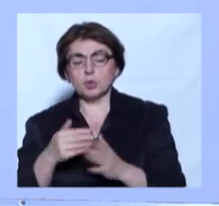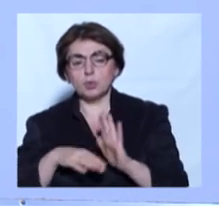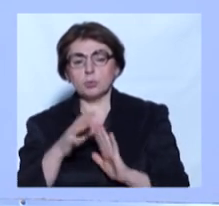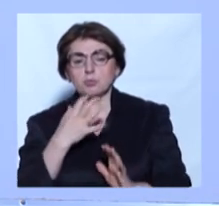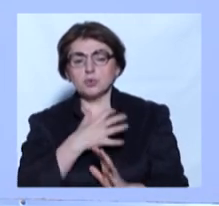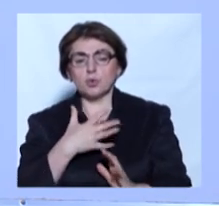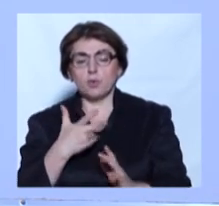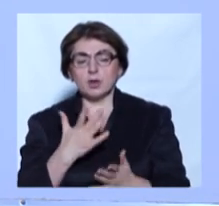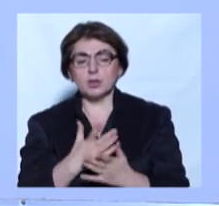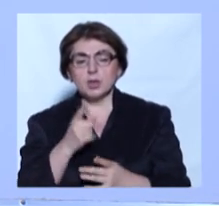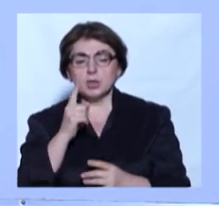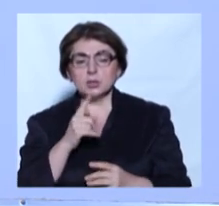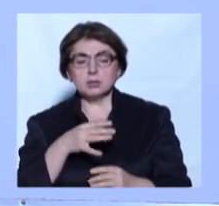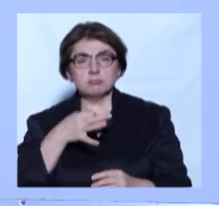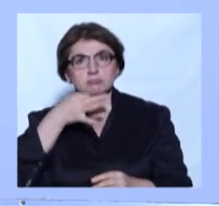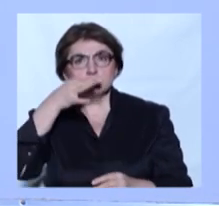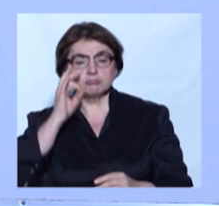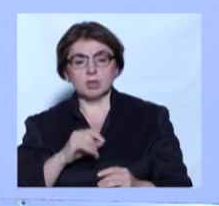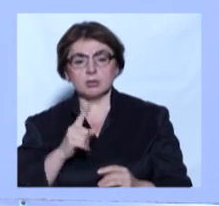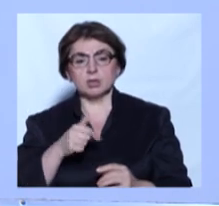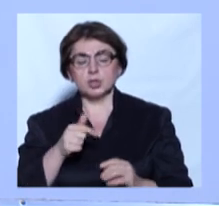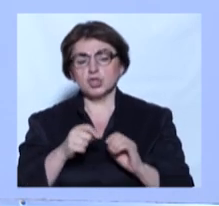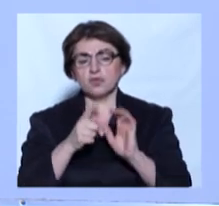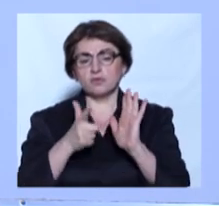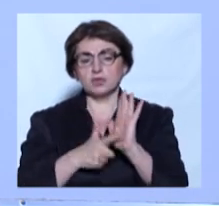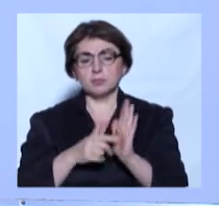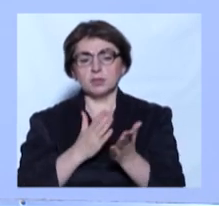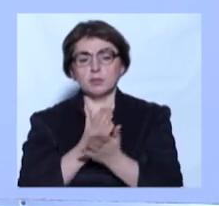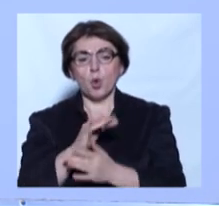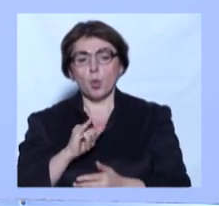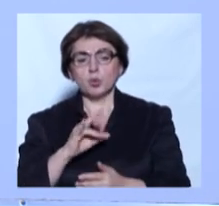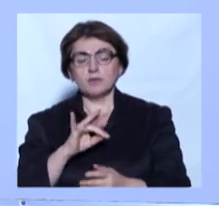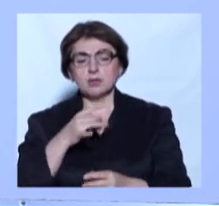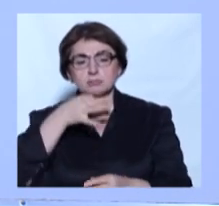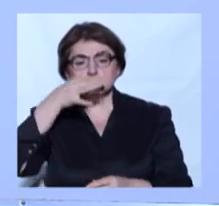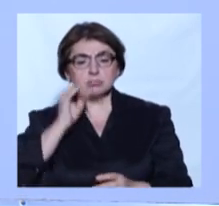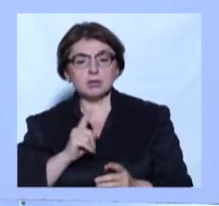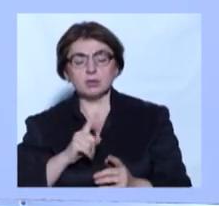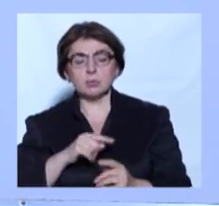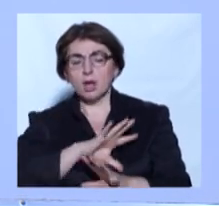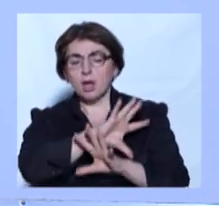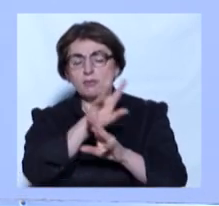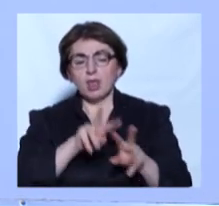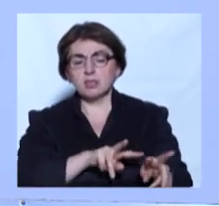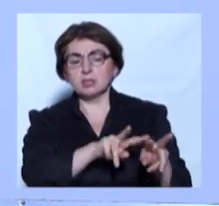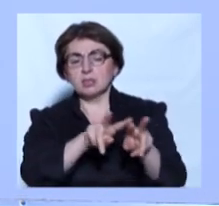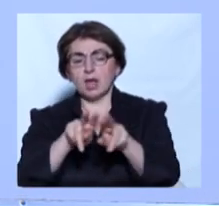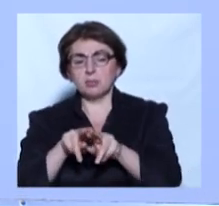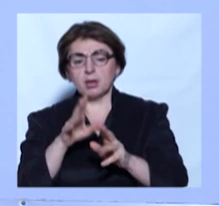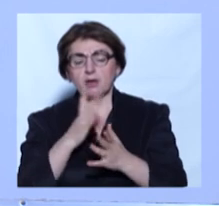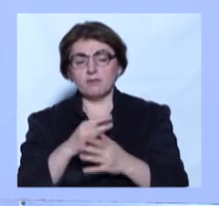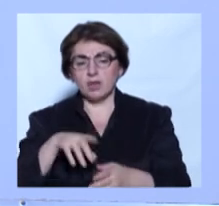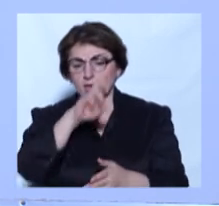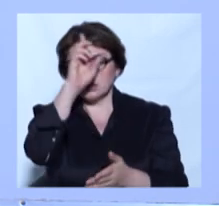ერთხელ გავიხსენოთ ის უნივერსალური 17 მიზანი. უნივერსალურს ვამბობ, რადგან ის თანაბრად ყველა ქვეყანას ეხება, გამონაკლისი აქ არ